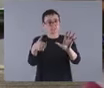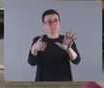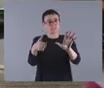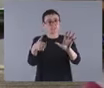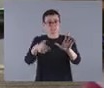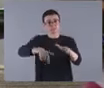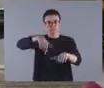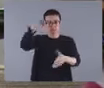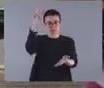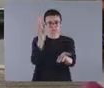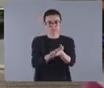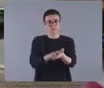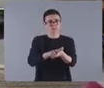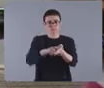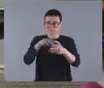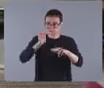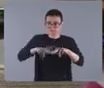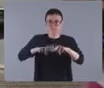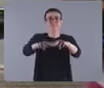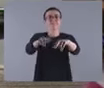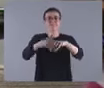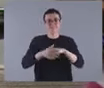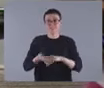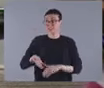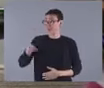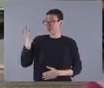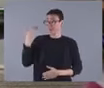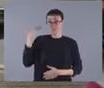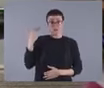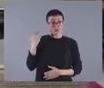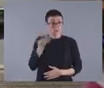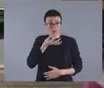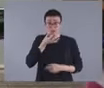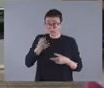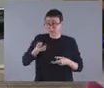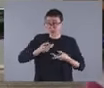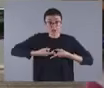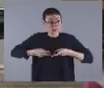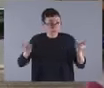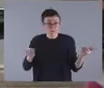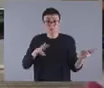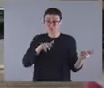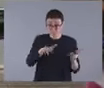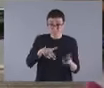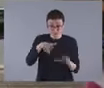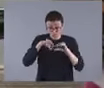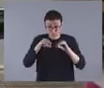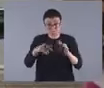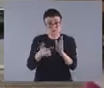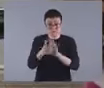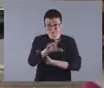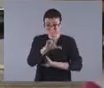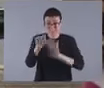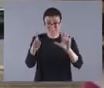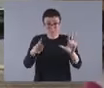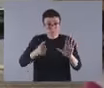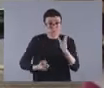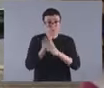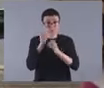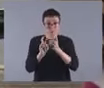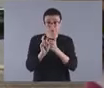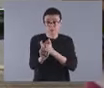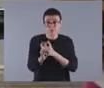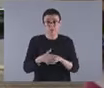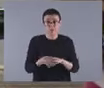tramou sur la mail avant la fin du mandat pourvu qu'on en ait volonté je vous passe l'argument du lié à